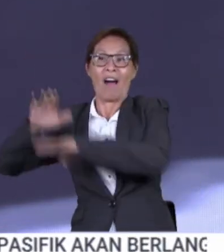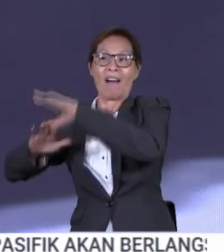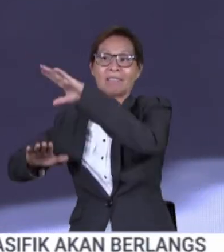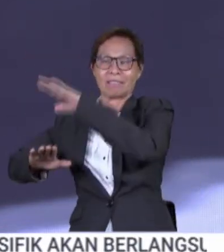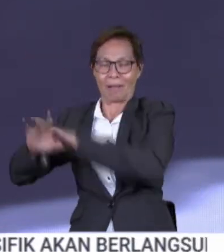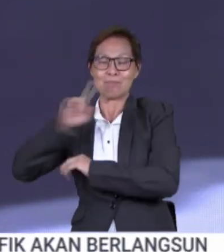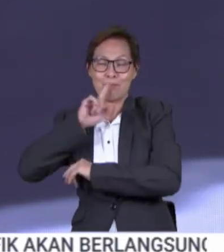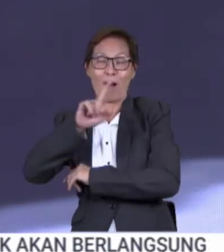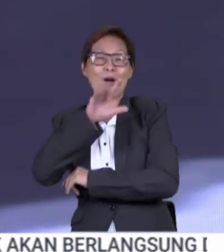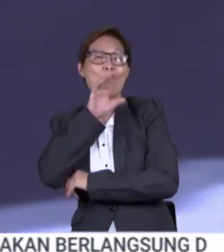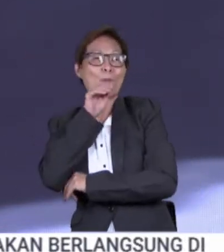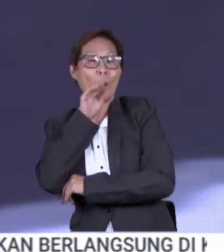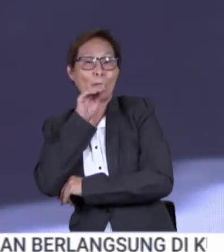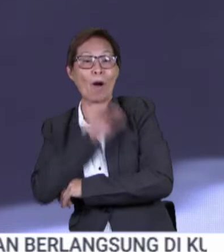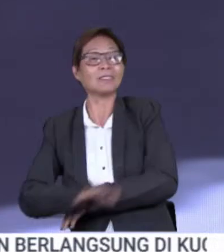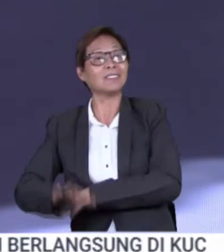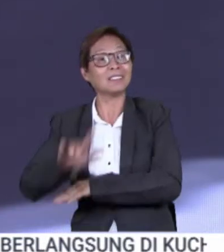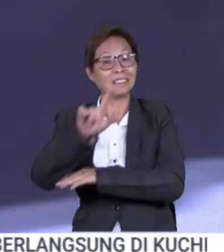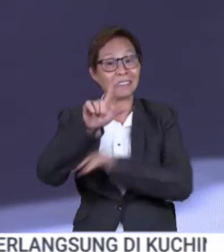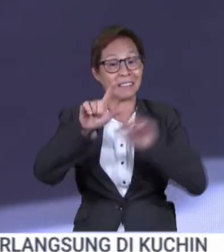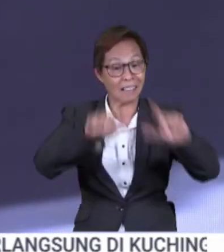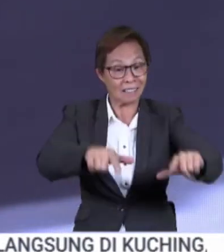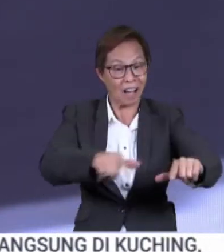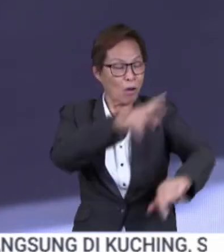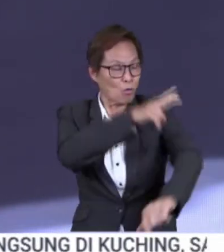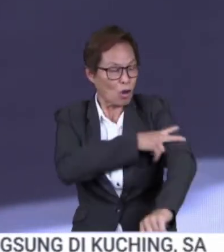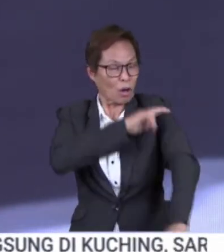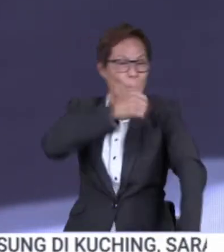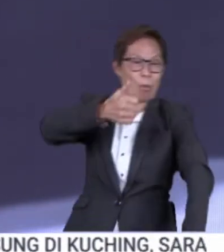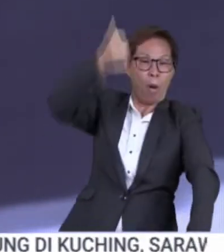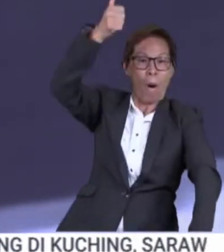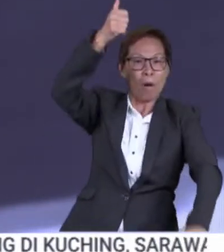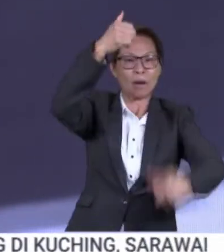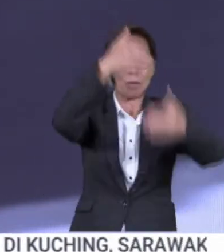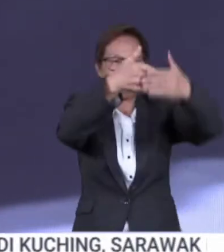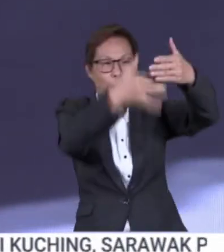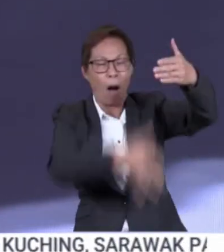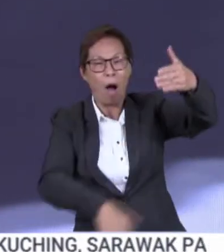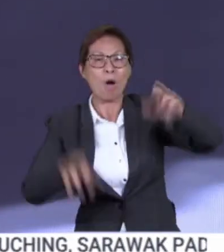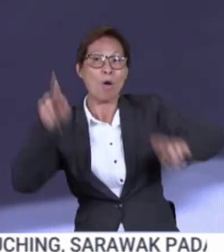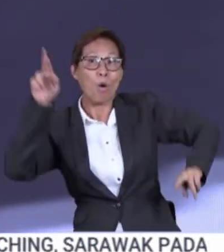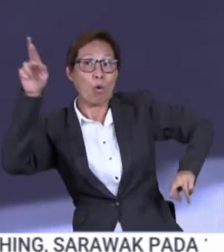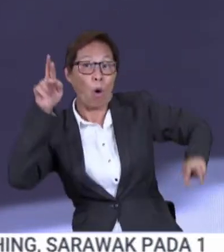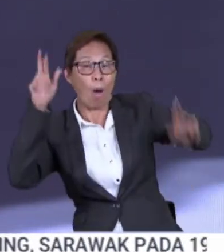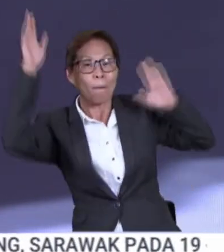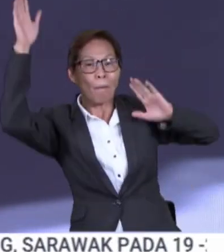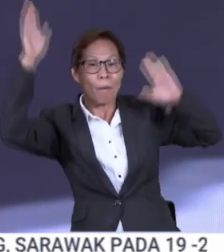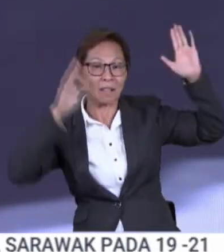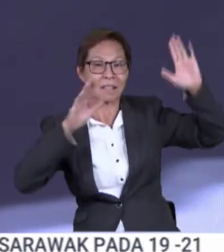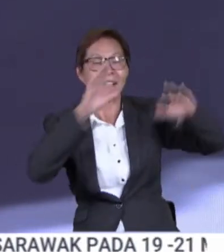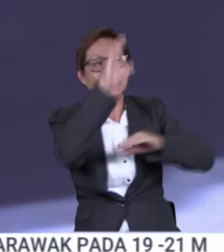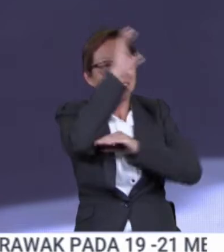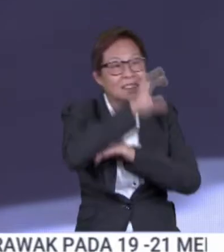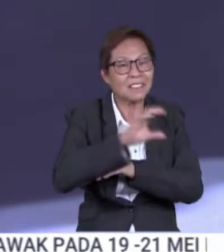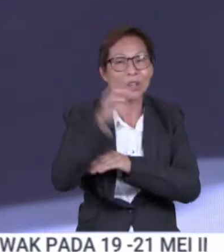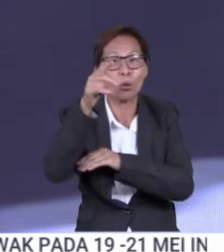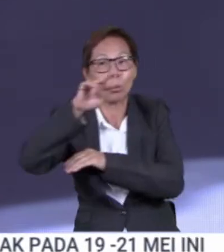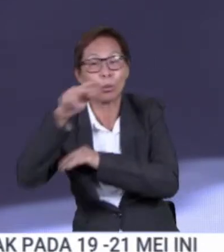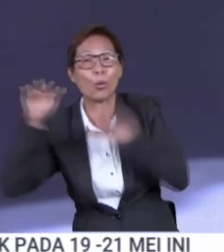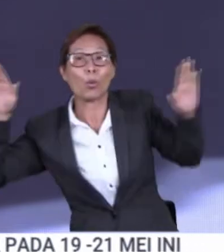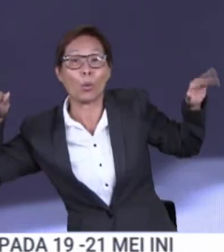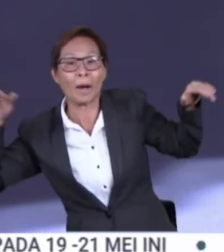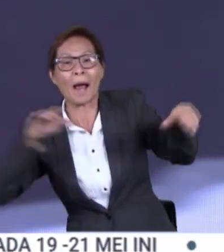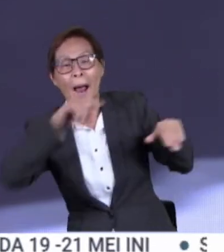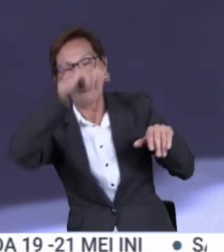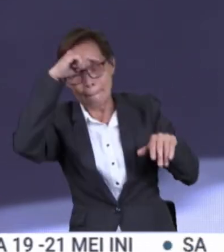disebut. Mereka diletakkan antara ranking paling atas dalam senarai kumpulan rock tanah air selain Search, Wings, May, Bloodshed